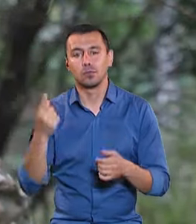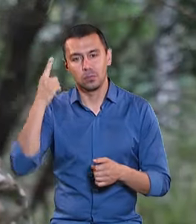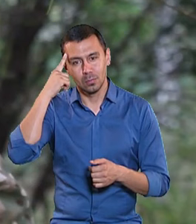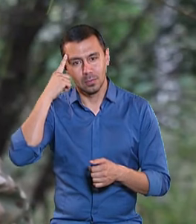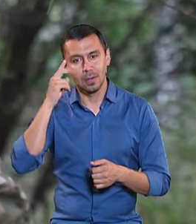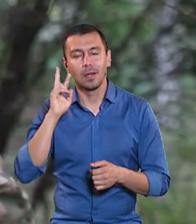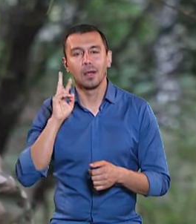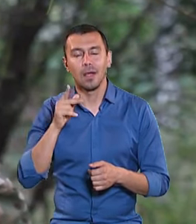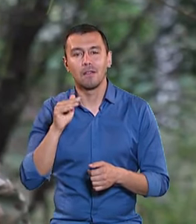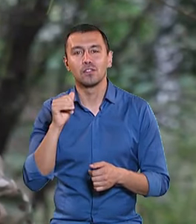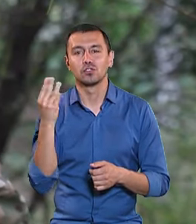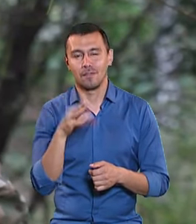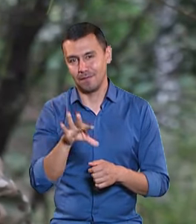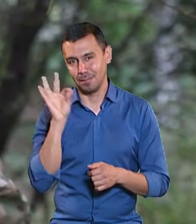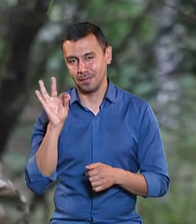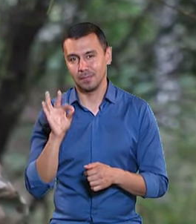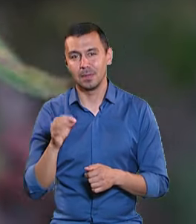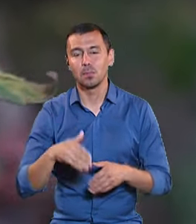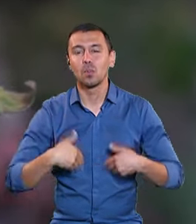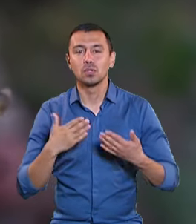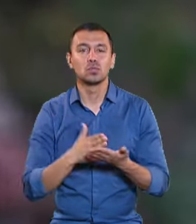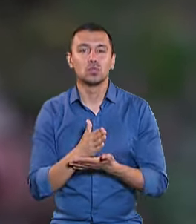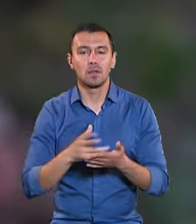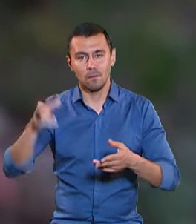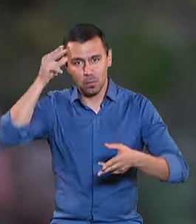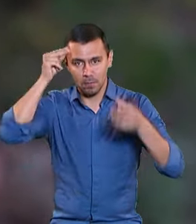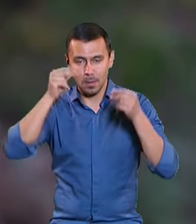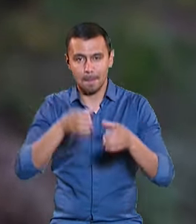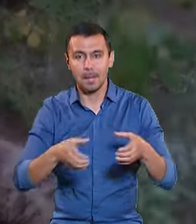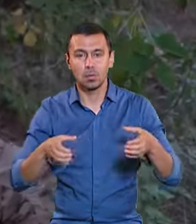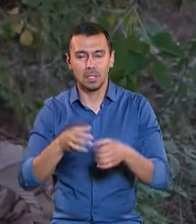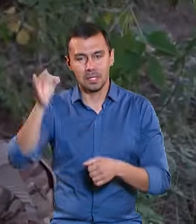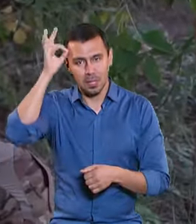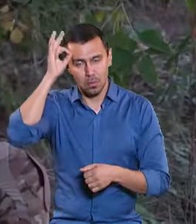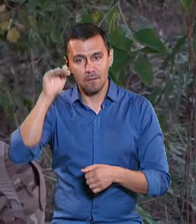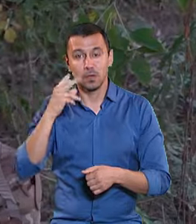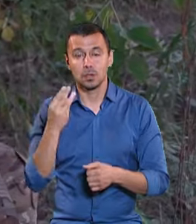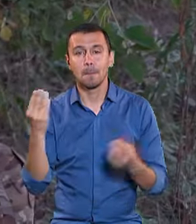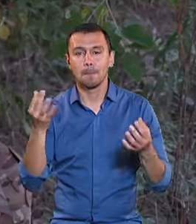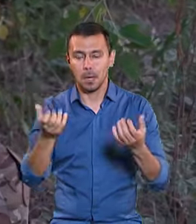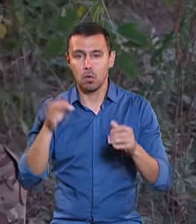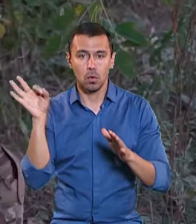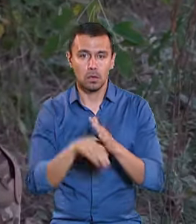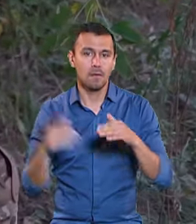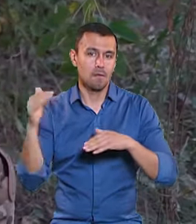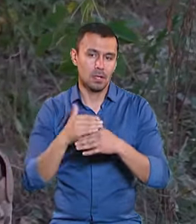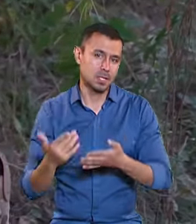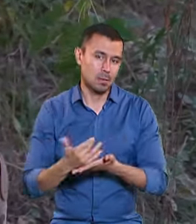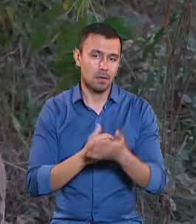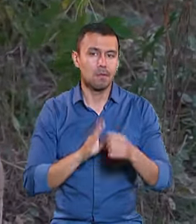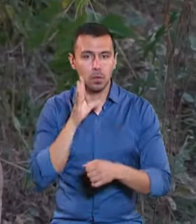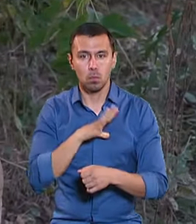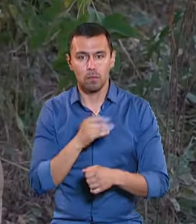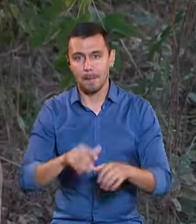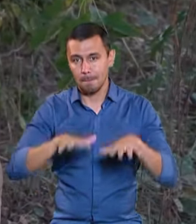я вибрав «Фіш». Пропозицію служити у розвідувальному підрозділі, згадує «Фіш», прийняв одразу. Ввечері зібрався, вранці був